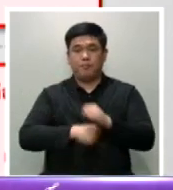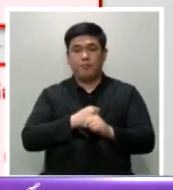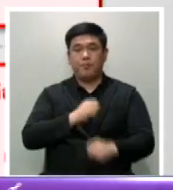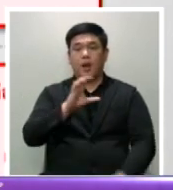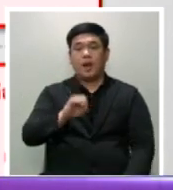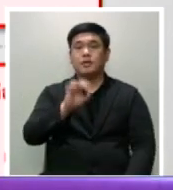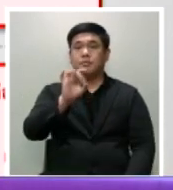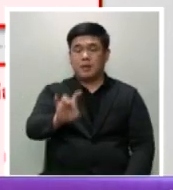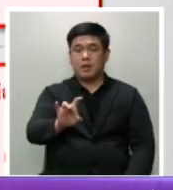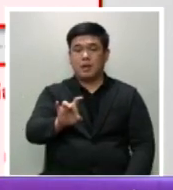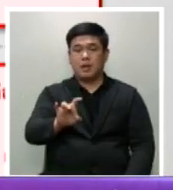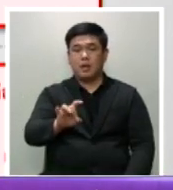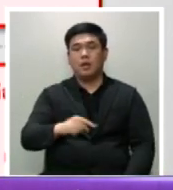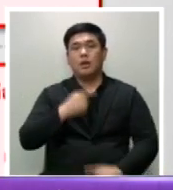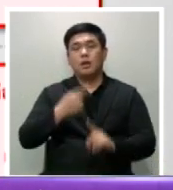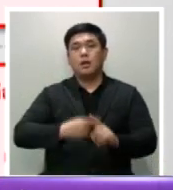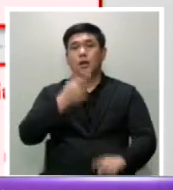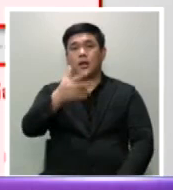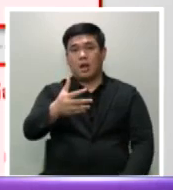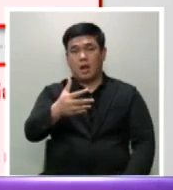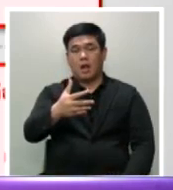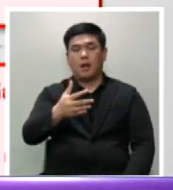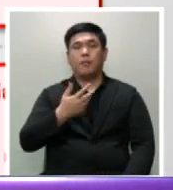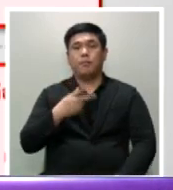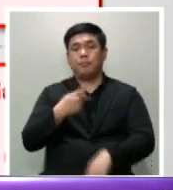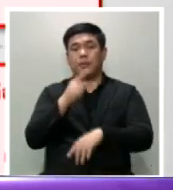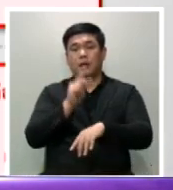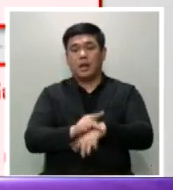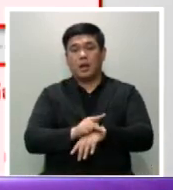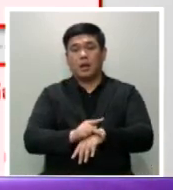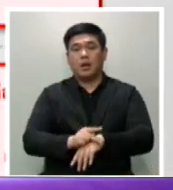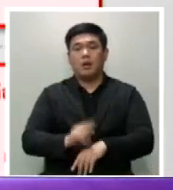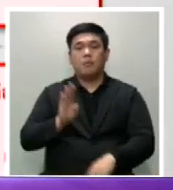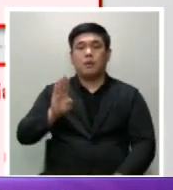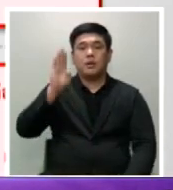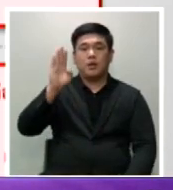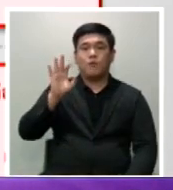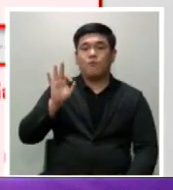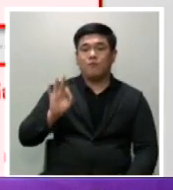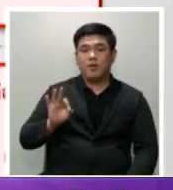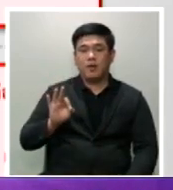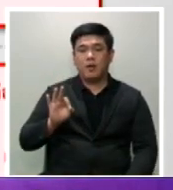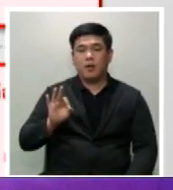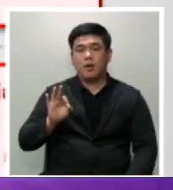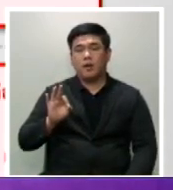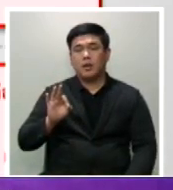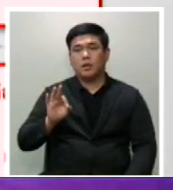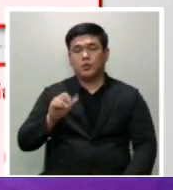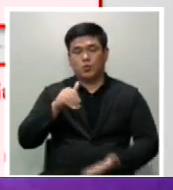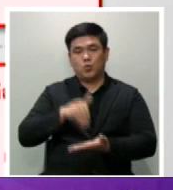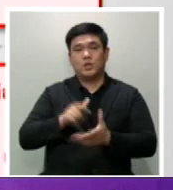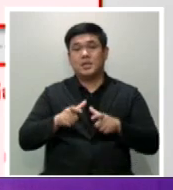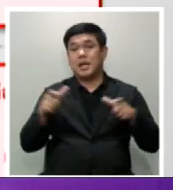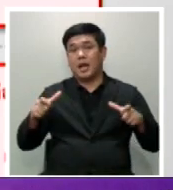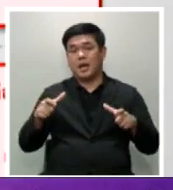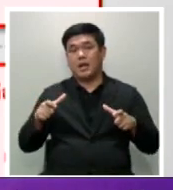58เดือนพฤษภาคมประธานบริษัทฟิลิปมอริสใหญ่ซึ่งตั้งสำนักงานอยู่